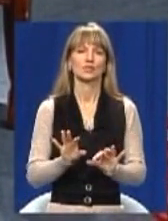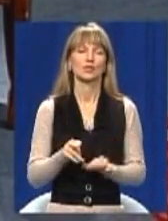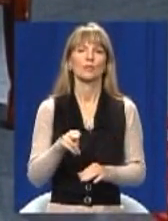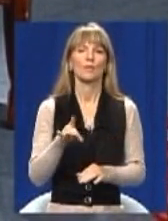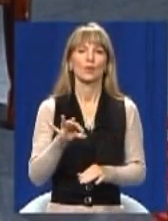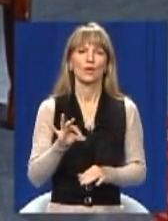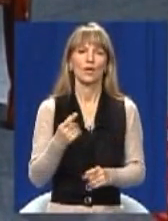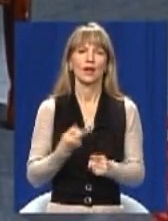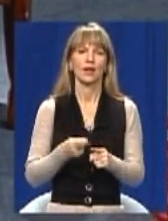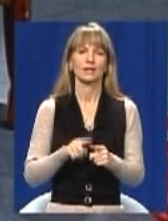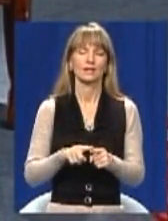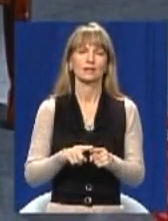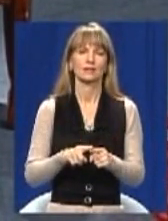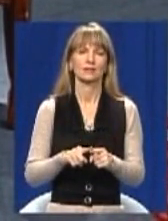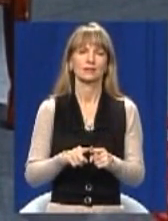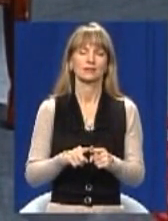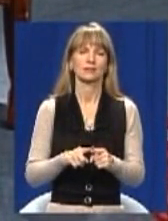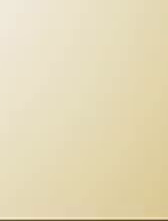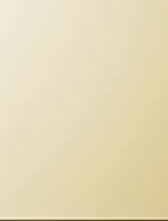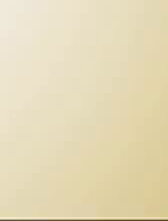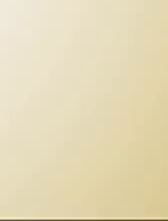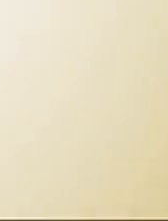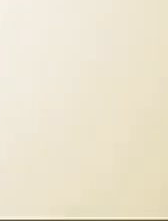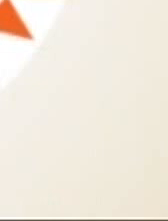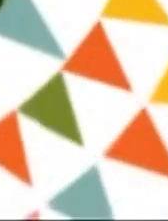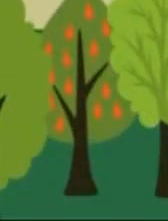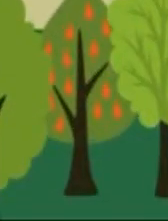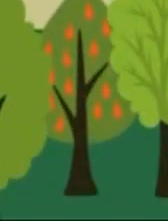про цей такий засіб.